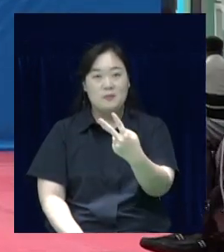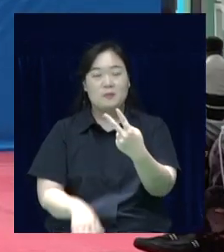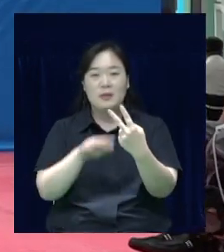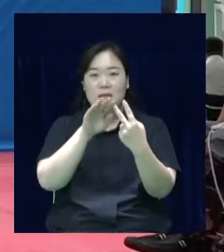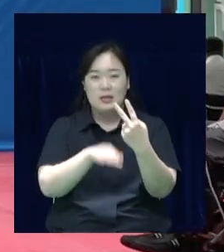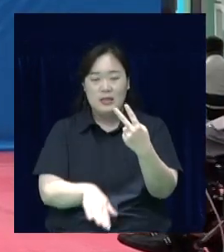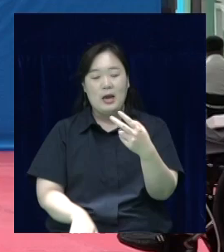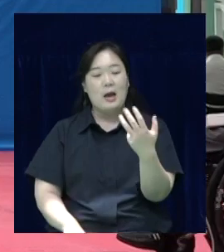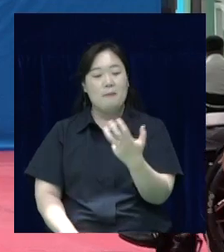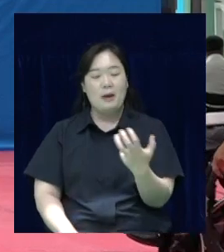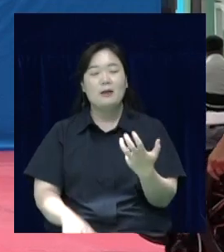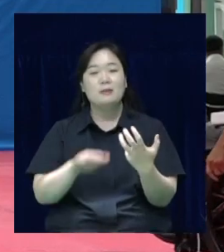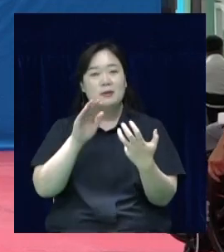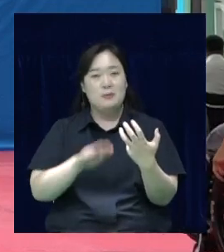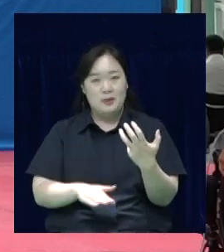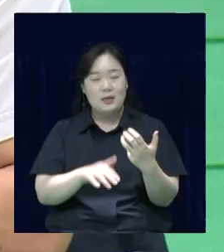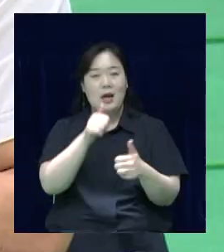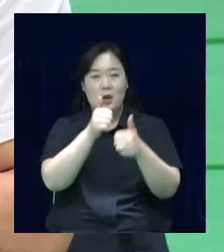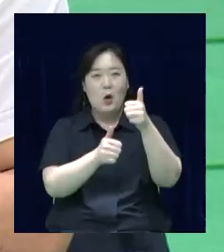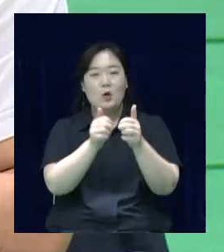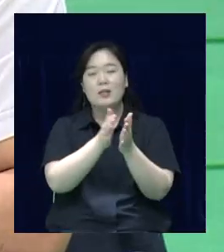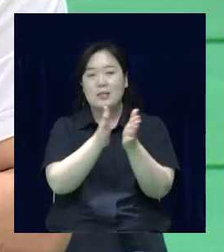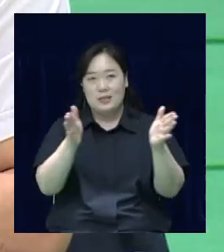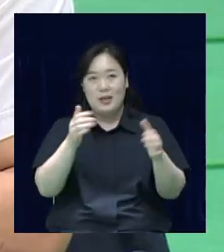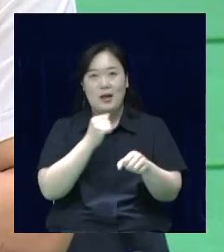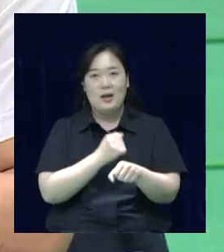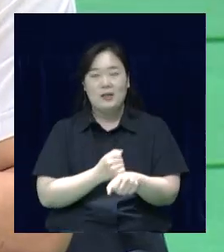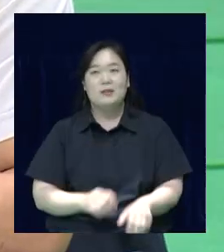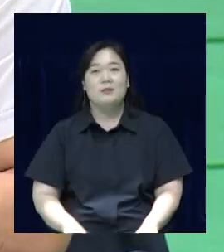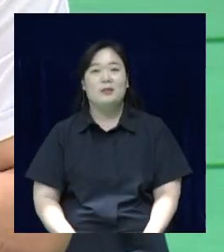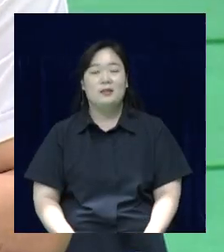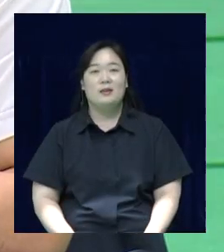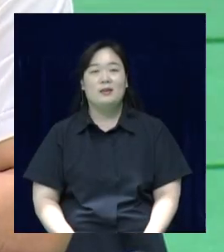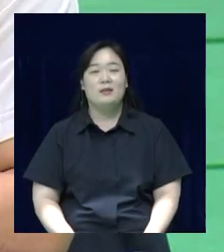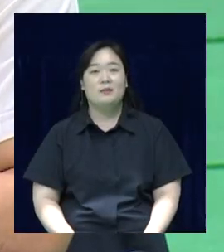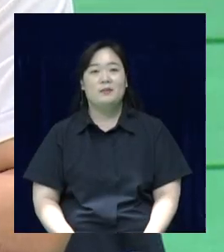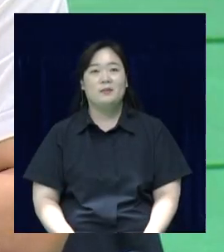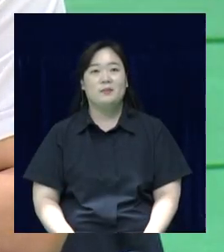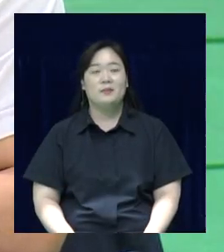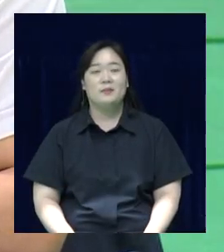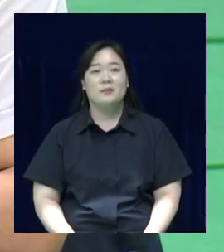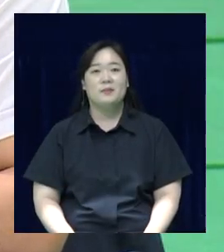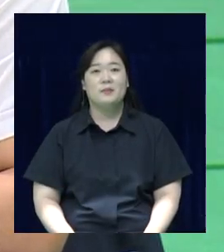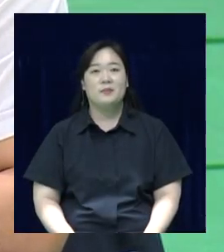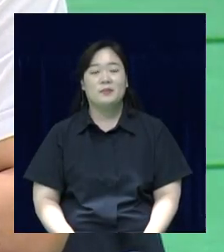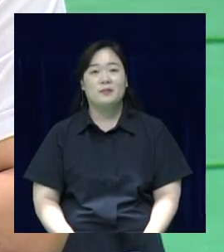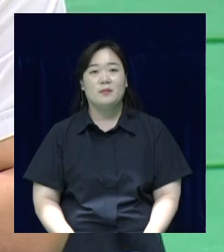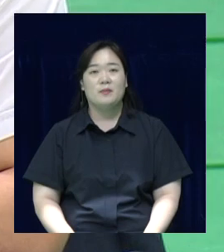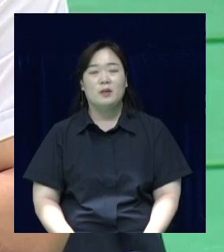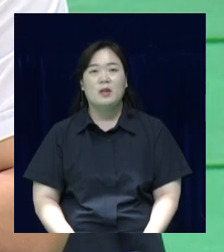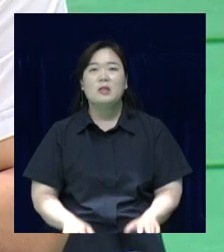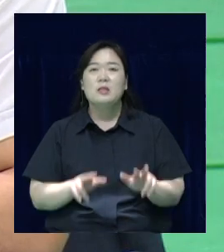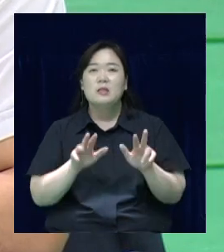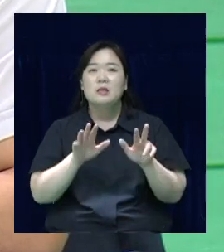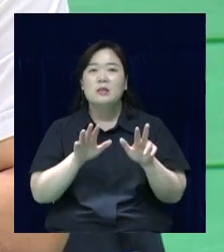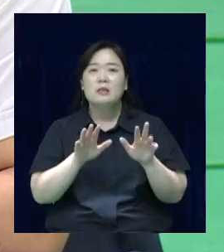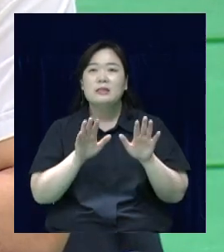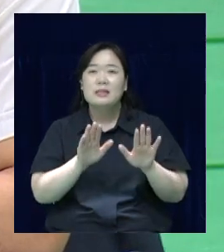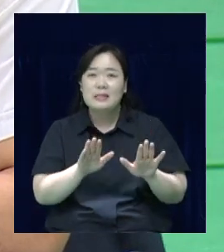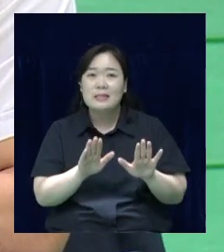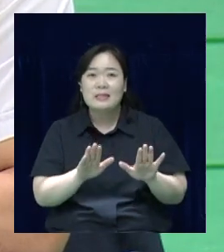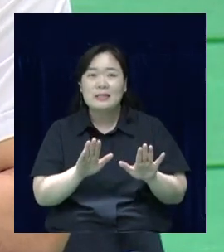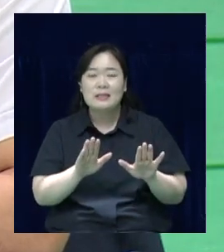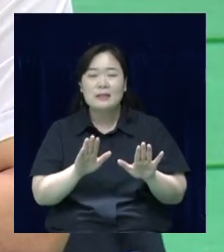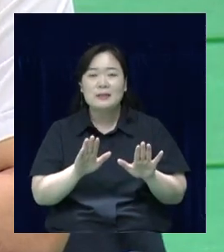80kg 이하의 대결이 이어지겠습니다. 박노혁 해설위원과 함께 보내드리고 있는 상황이고 아무래도 일단은 저희가